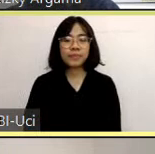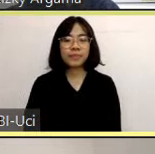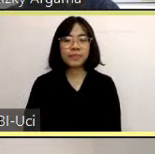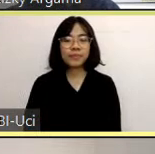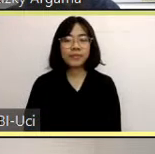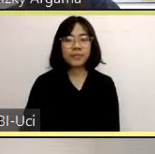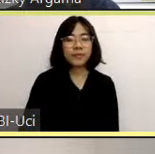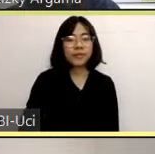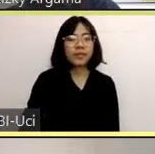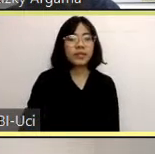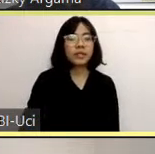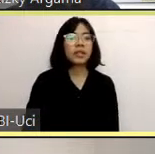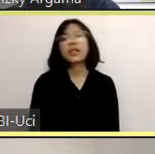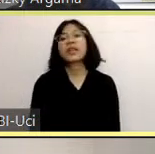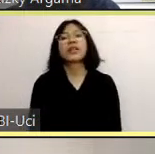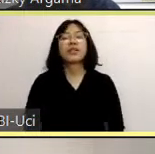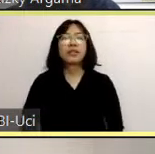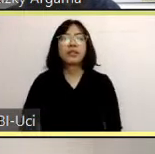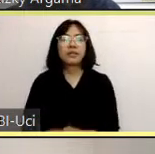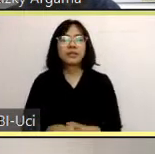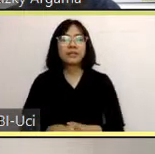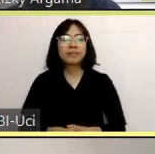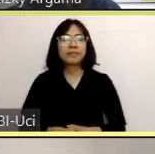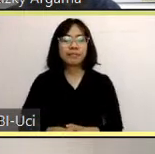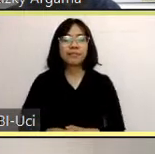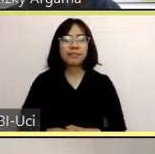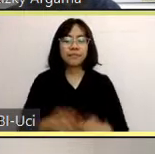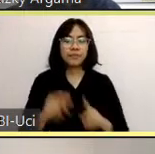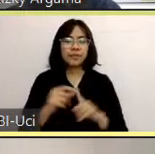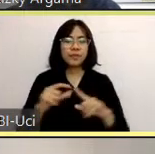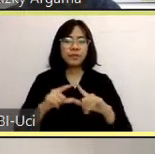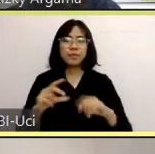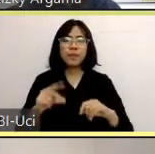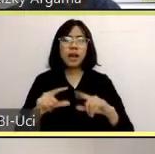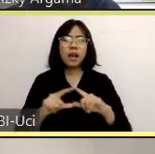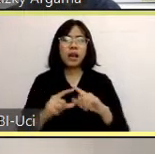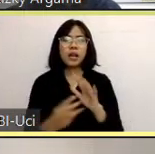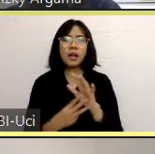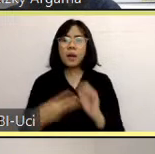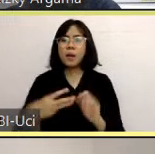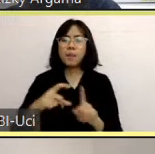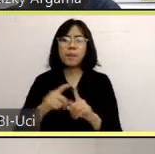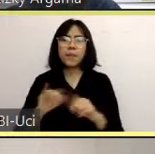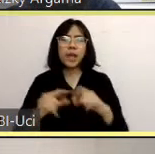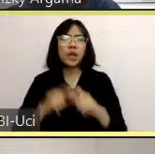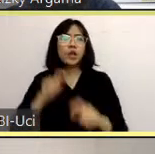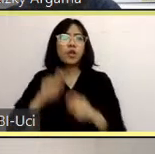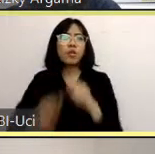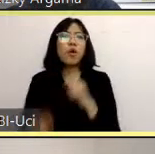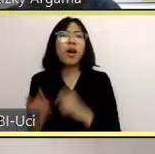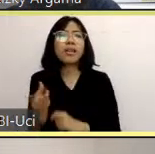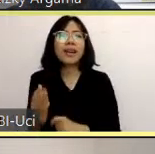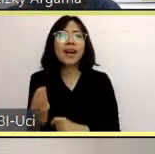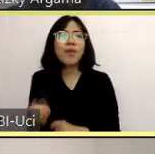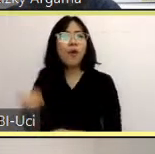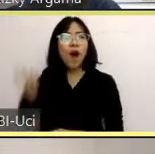nah paramedis jalanan itu sendiri memang sebenarnya terbentuk pas aksi reformasi di korupsi itu, Bang Gama.